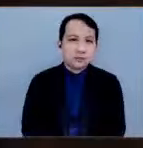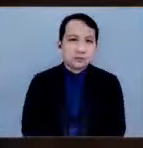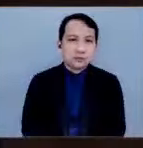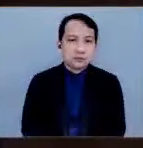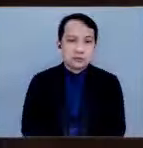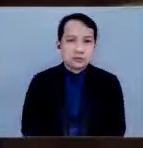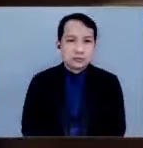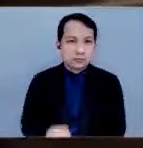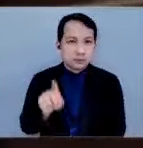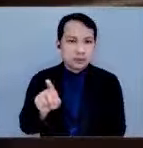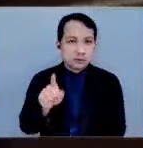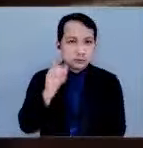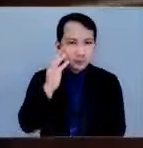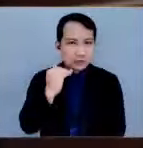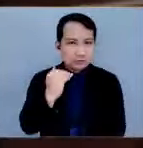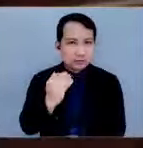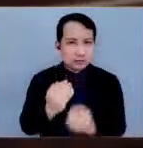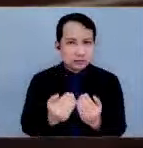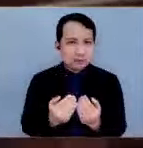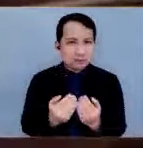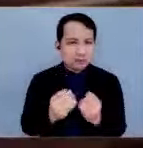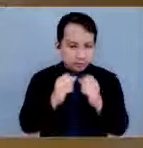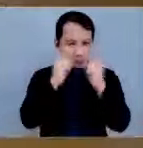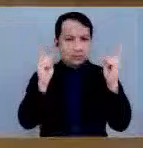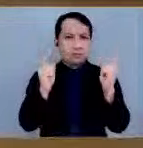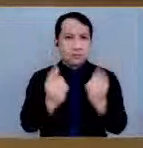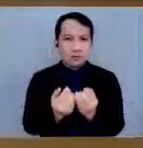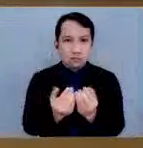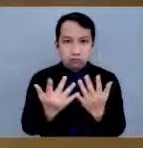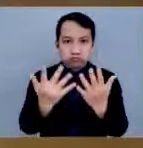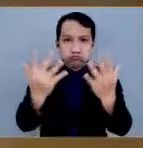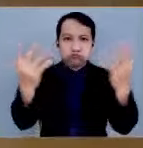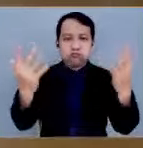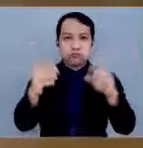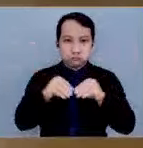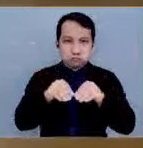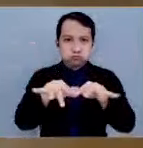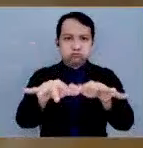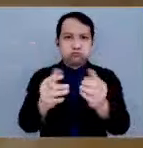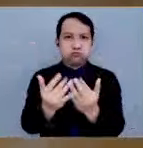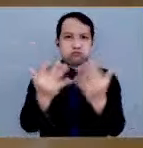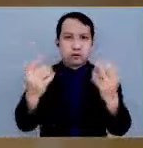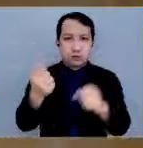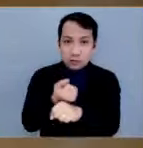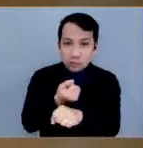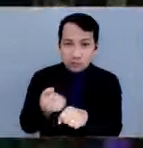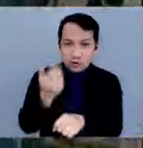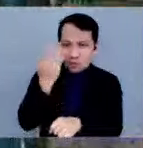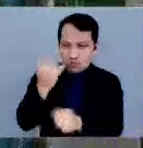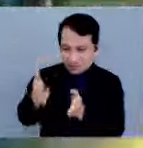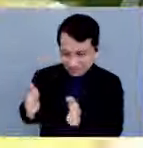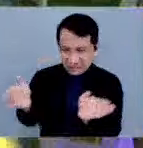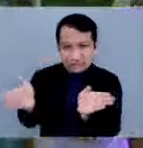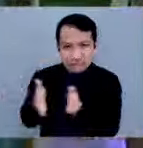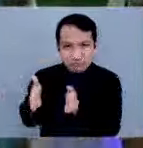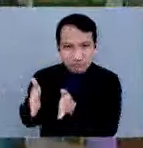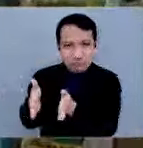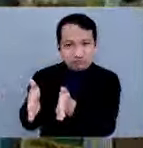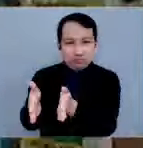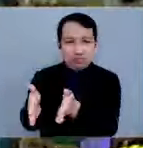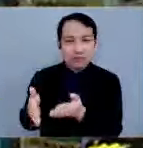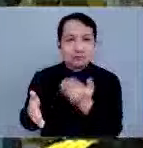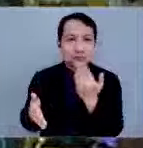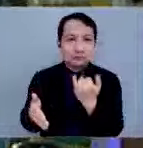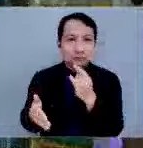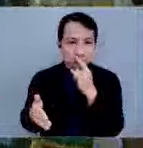Nabulabog ang mga residente sa lakas ng apoy at kapal ng usok. Pahirapan sa pag-apulan ng apoy dahil sa makikitid na daan. Kinailangan din ng mga bumbero na